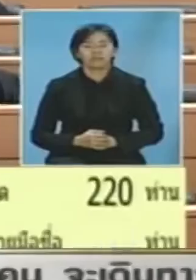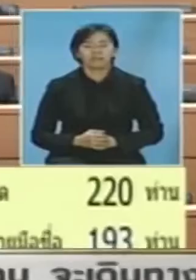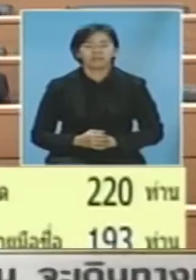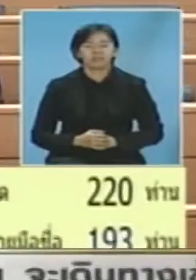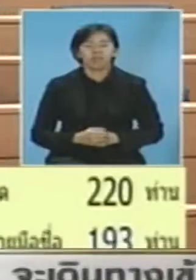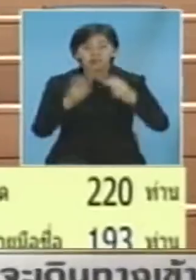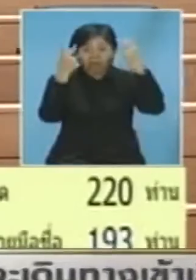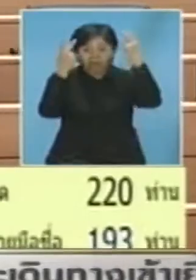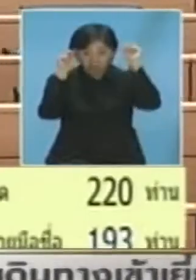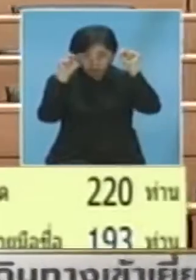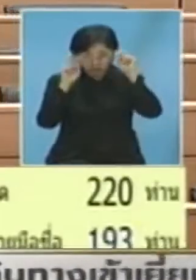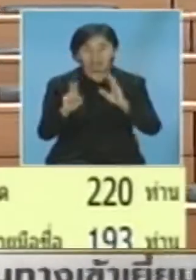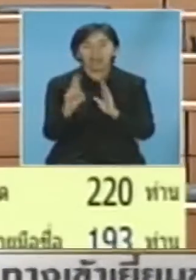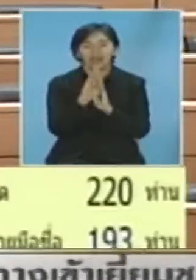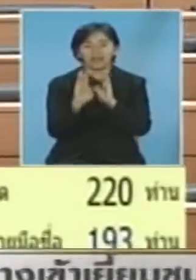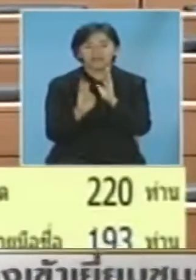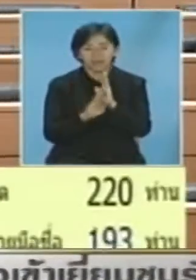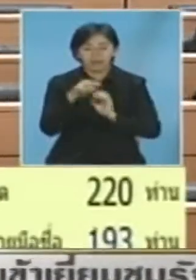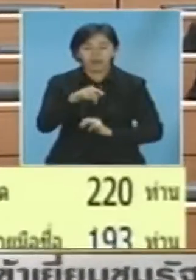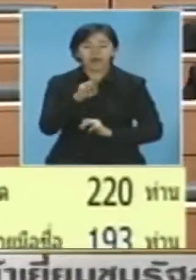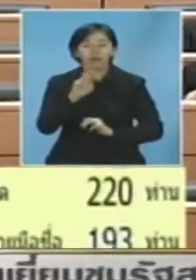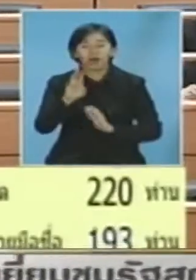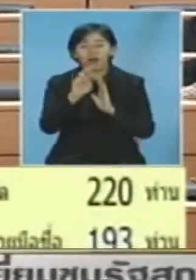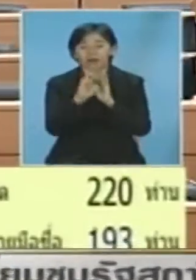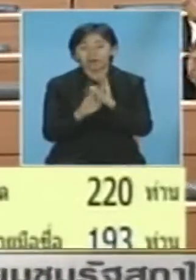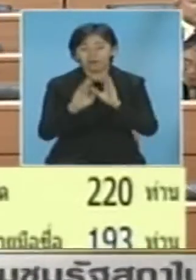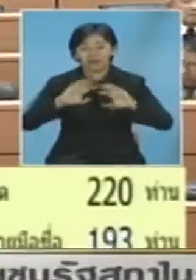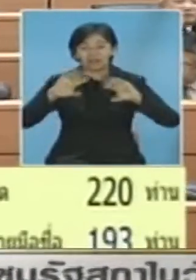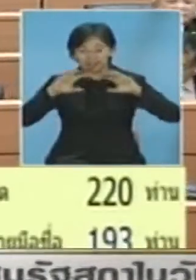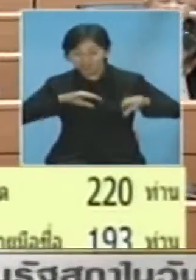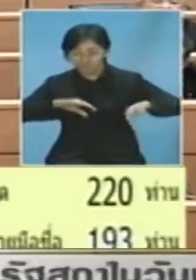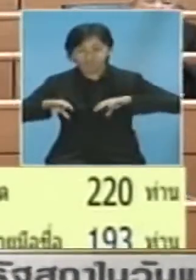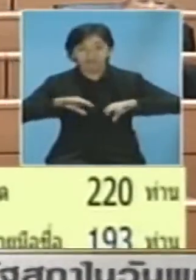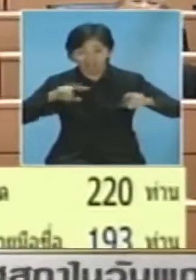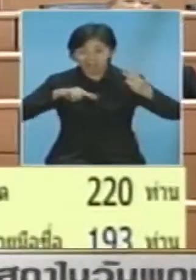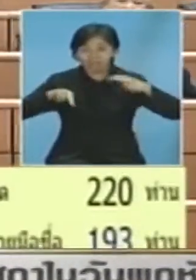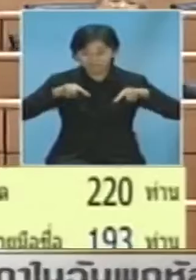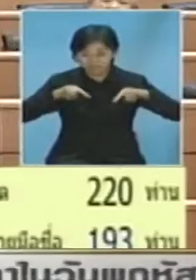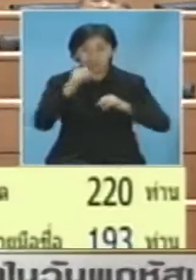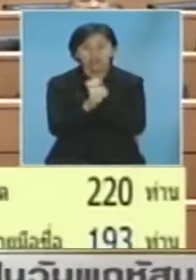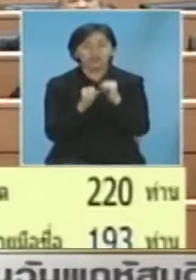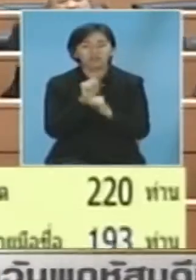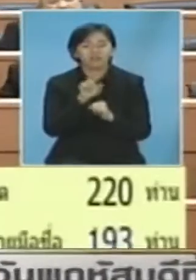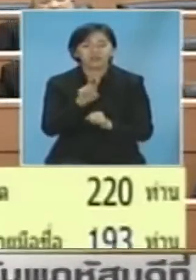อาศัยระเบียบพระราชบัญญัติระเบียบบริหารราชการแผ่นดินพ.ศ.